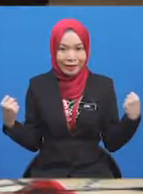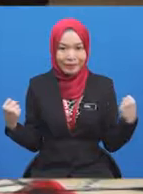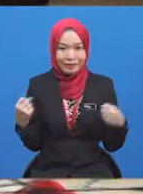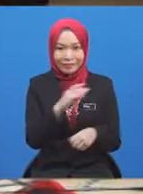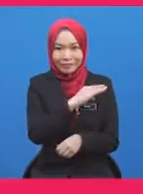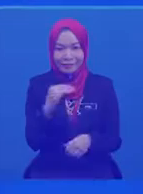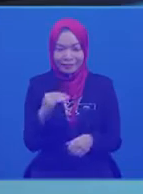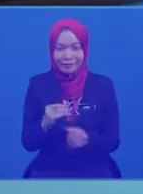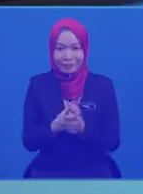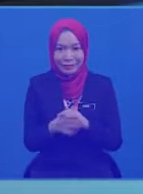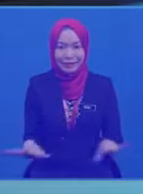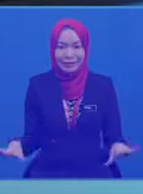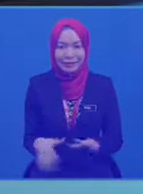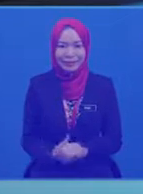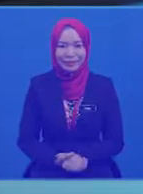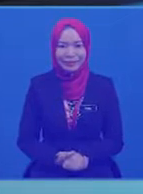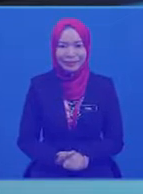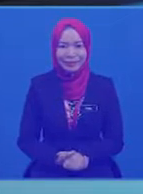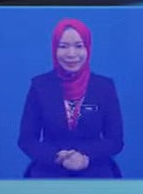sihat dan sejahtera.